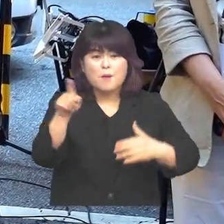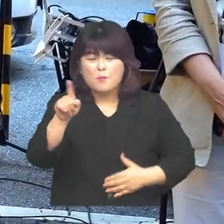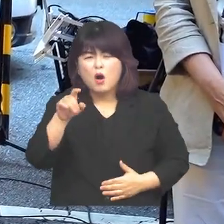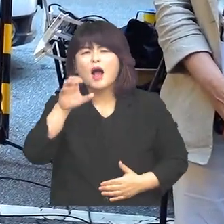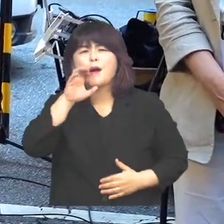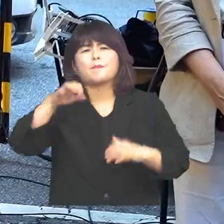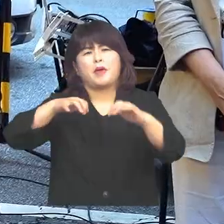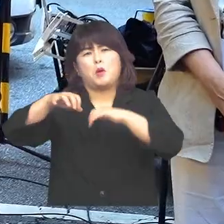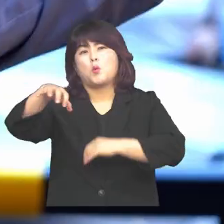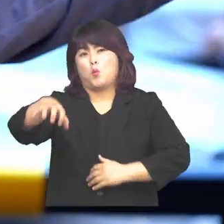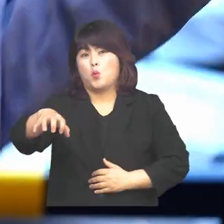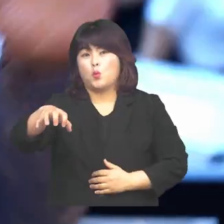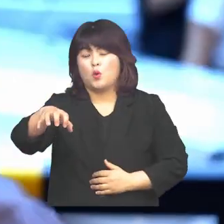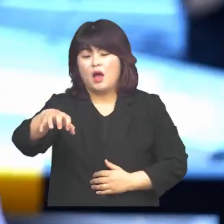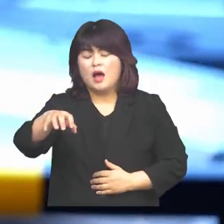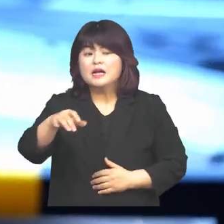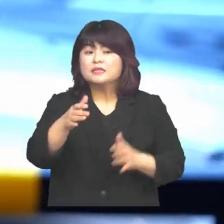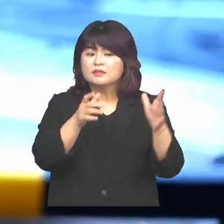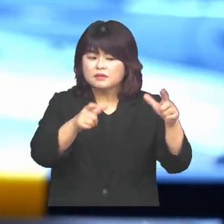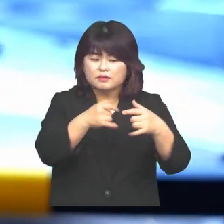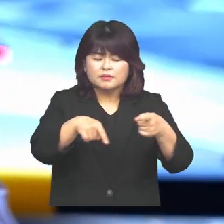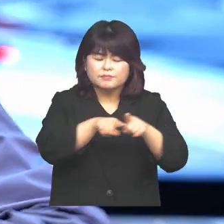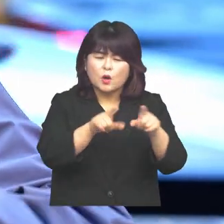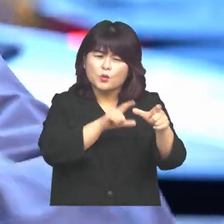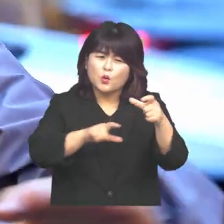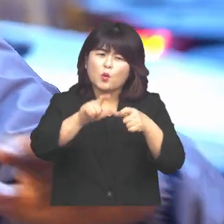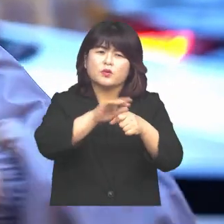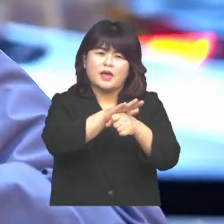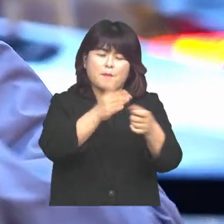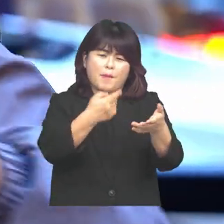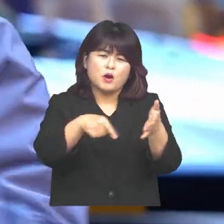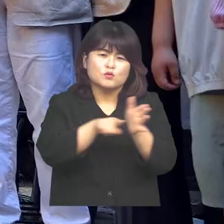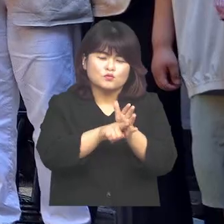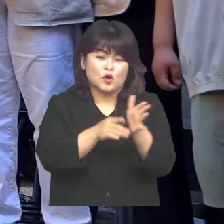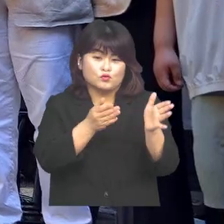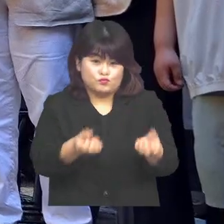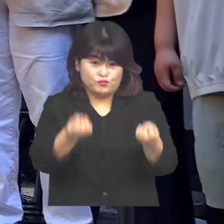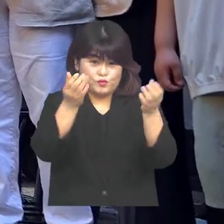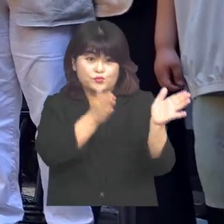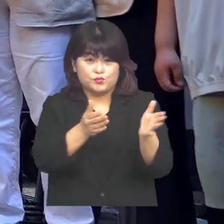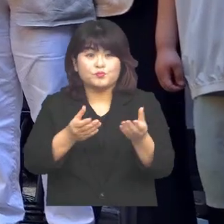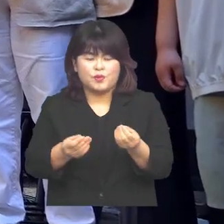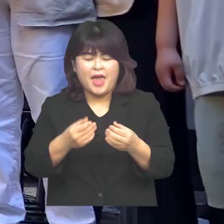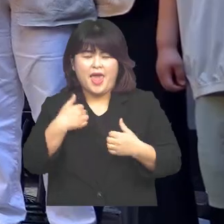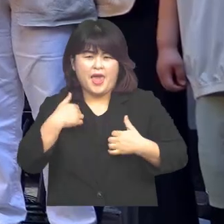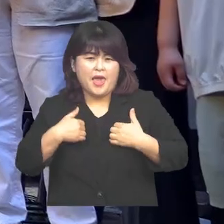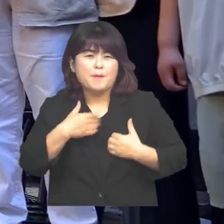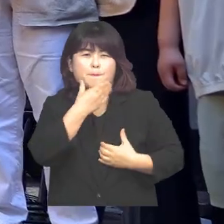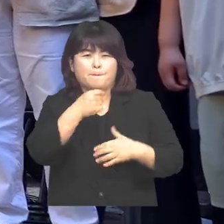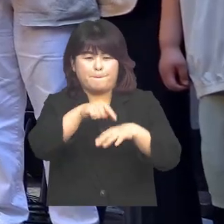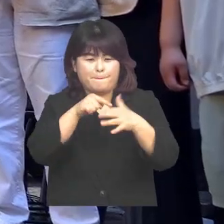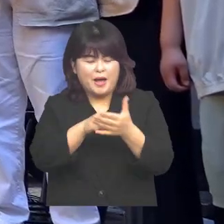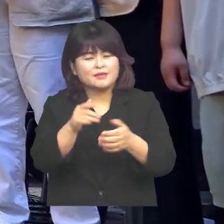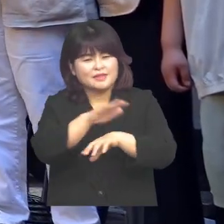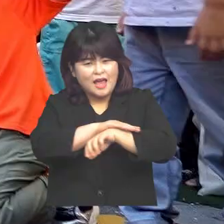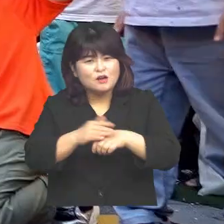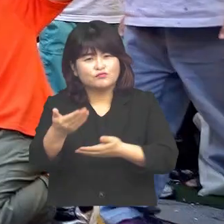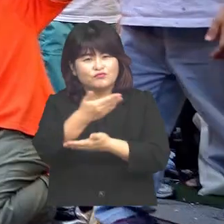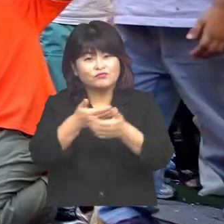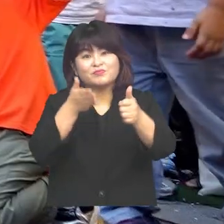중 하나인 보정동 카페거리가 시민들의 더 큰 사랑을 받을 수 있도록 축제를 준비했으니 행복한